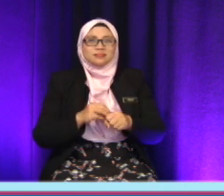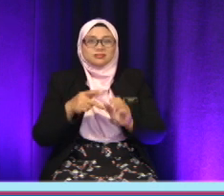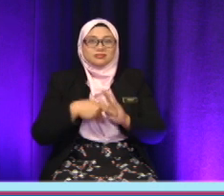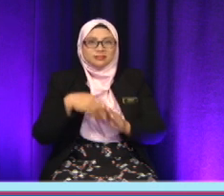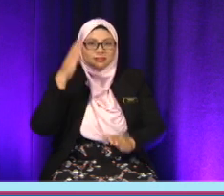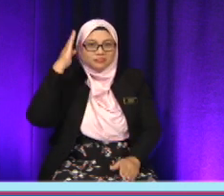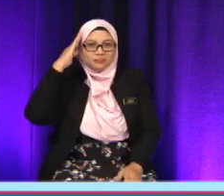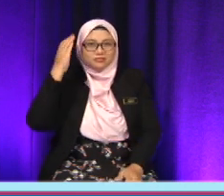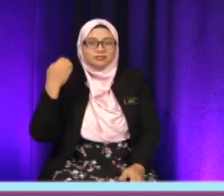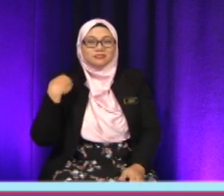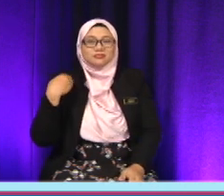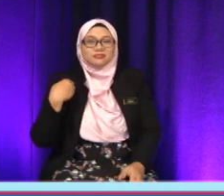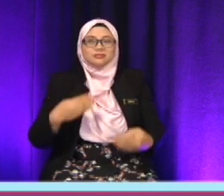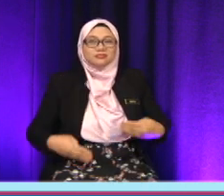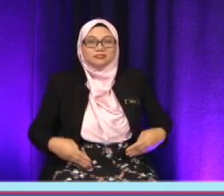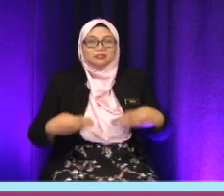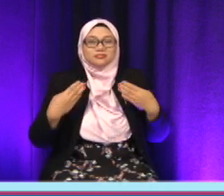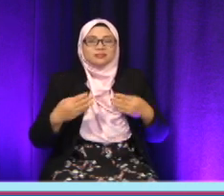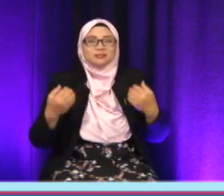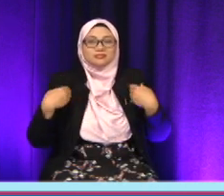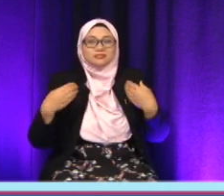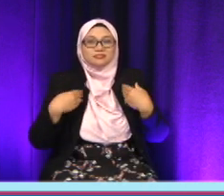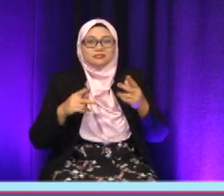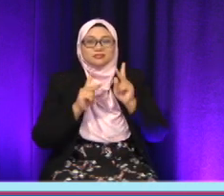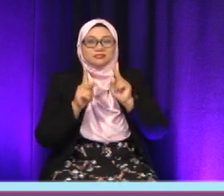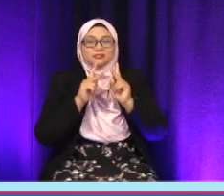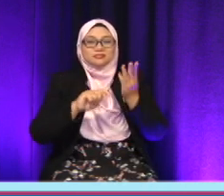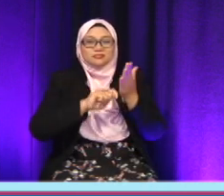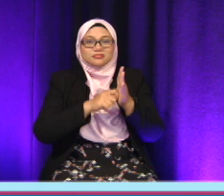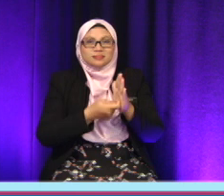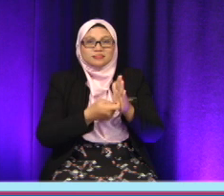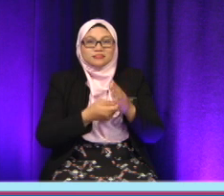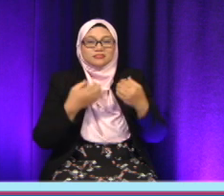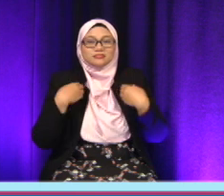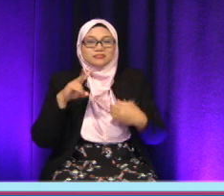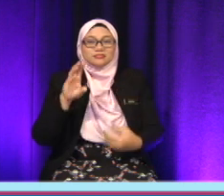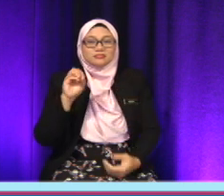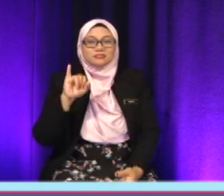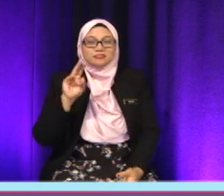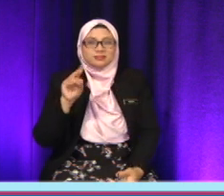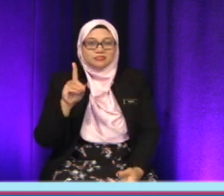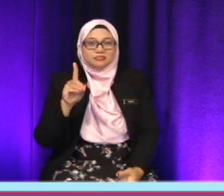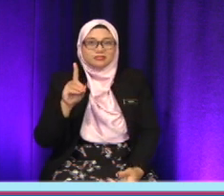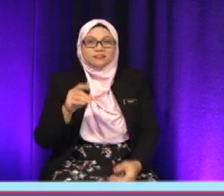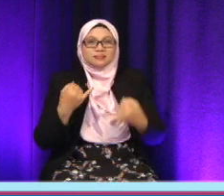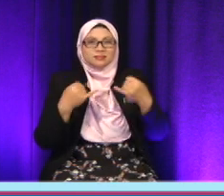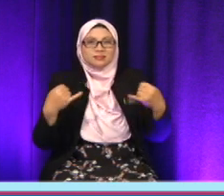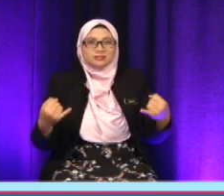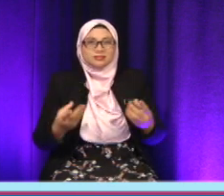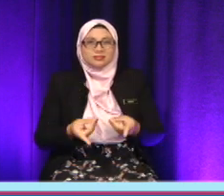pabrik statik yaitu kata kunci kemudian yaitu jenis data pulangan seterusnya